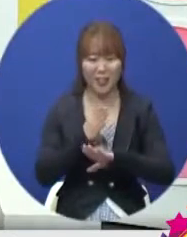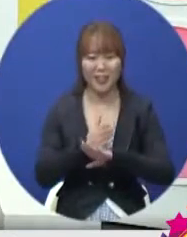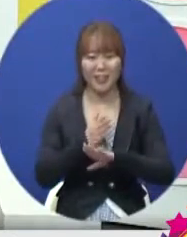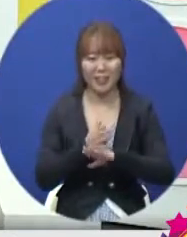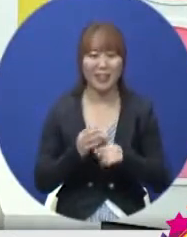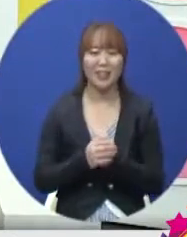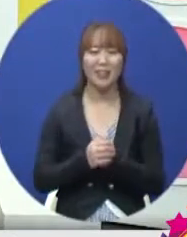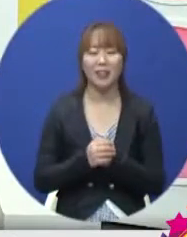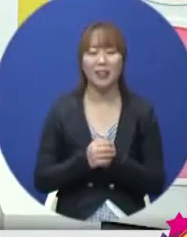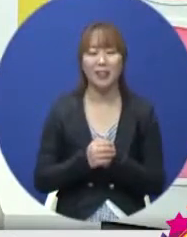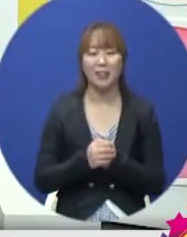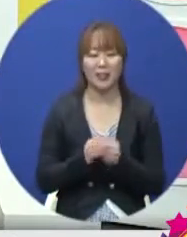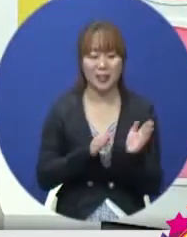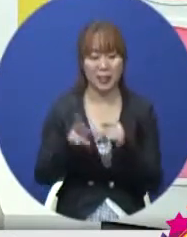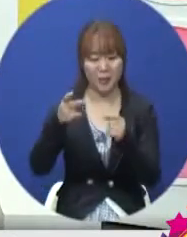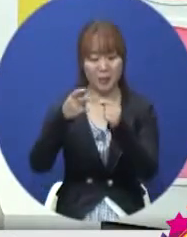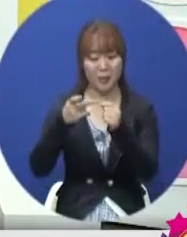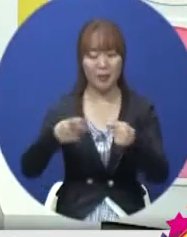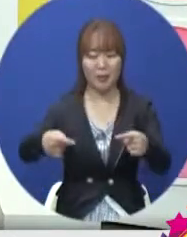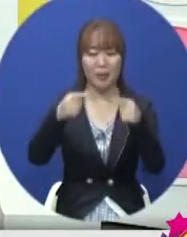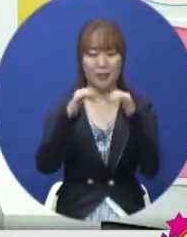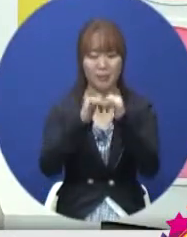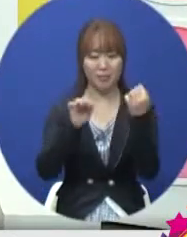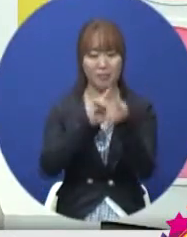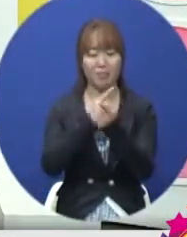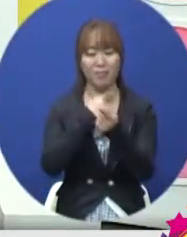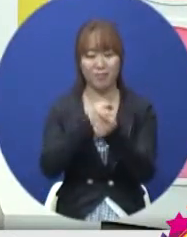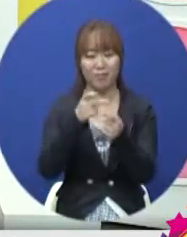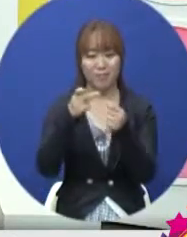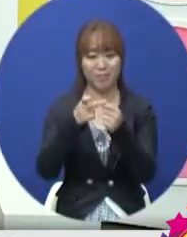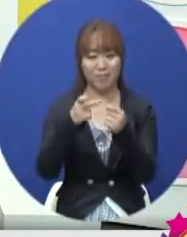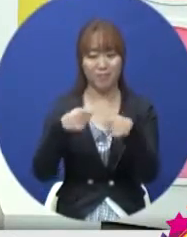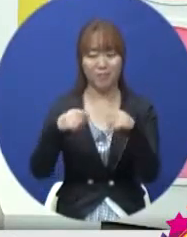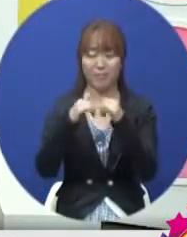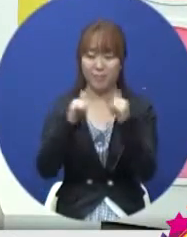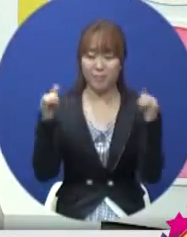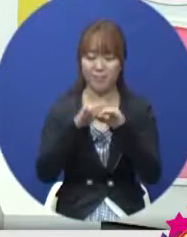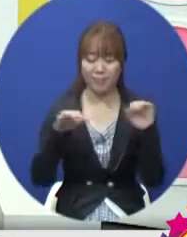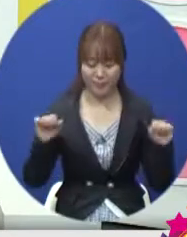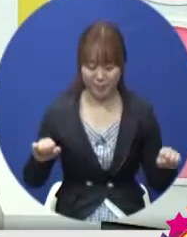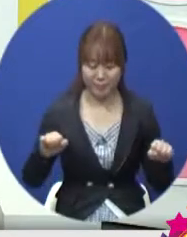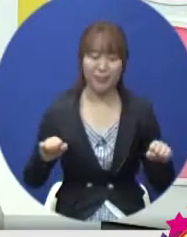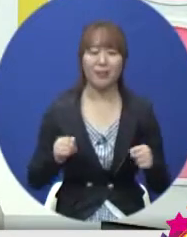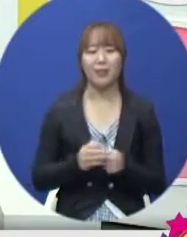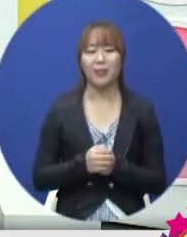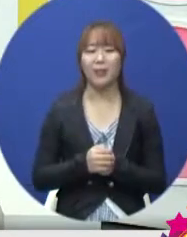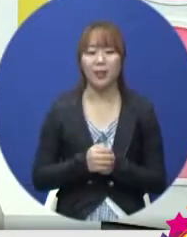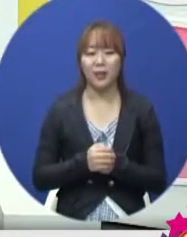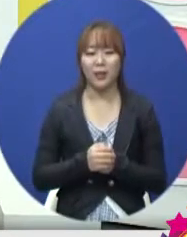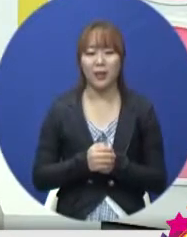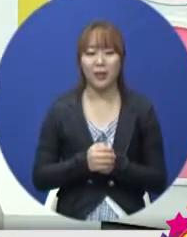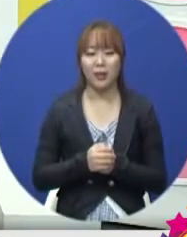감사합니다, 어머니. 네. 자, 다음 또 즉석 참여자분이시네요. 12번째 참가자십니다. 안녕하세요.